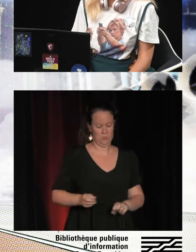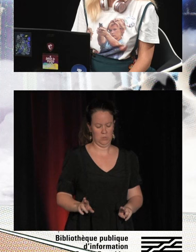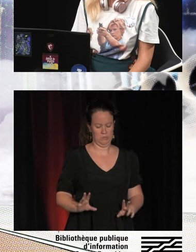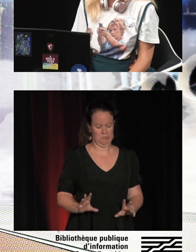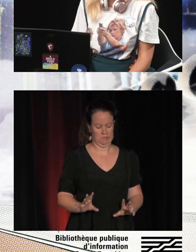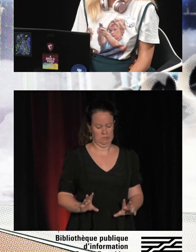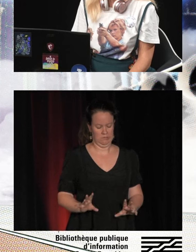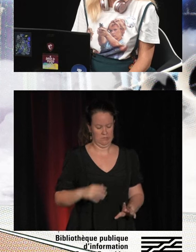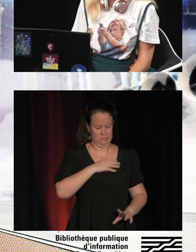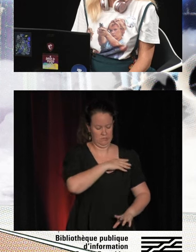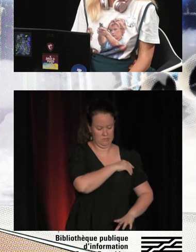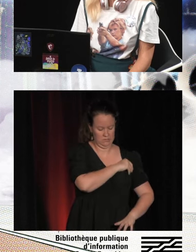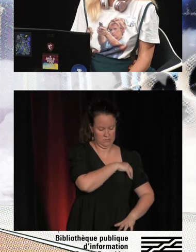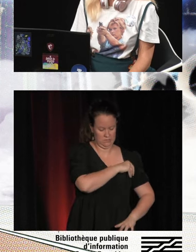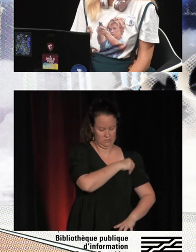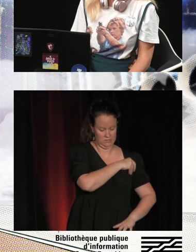Je vais mourir.